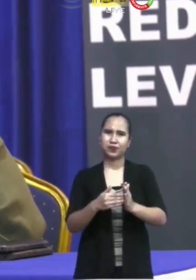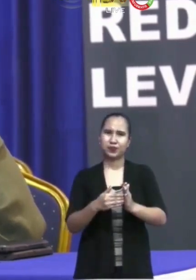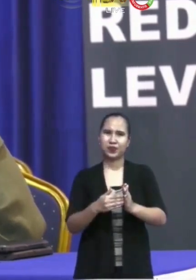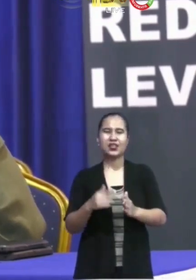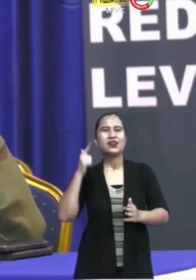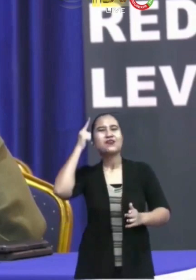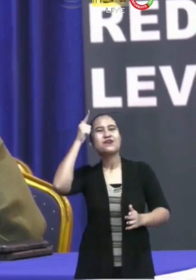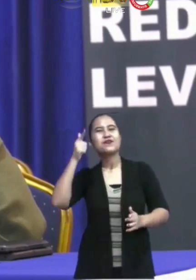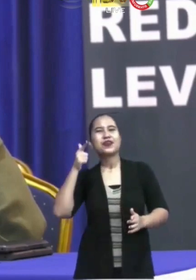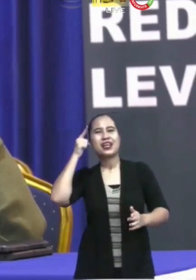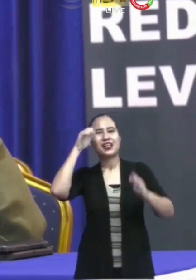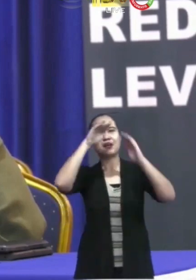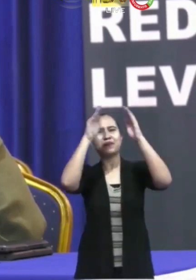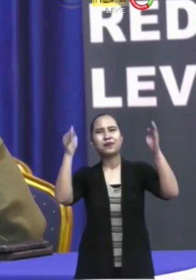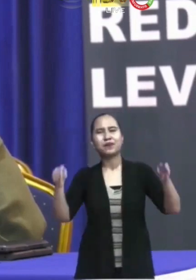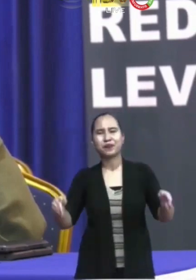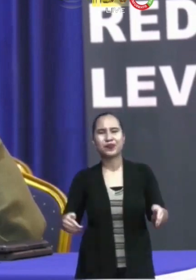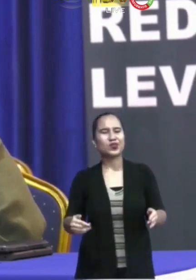cinema's, alles komt stil.